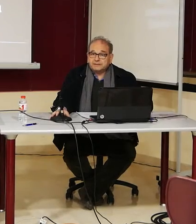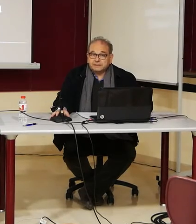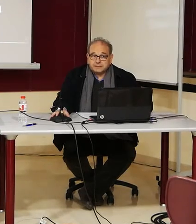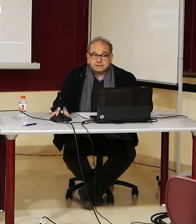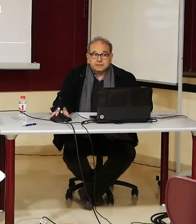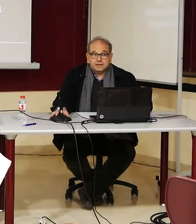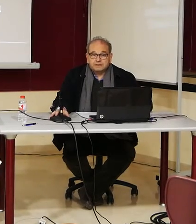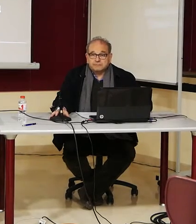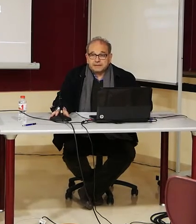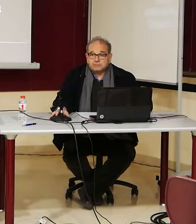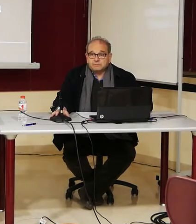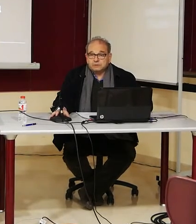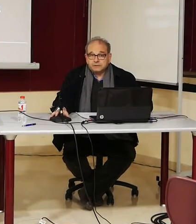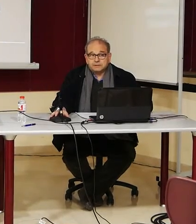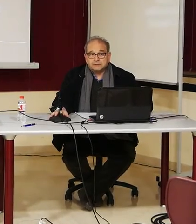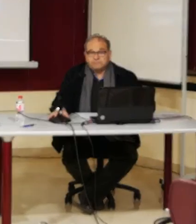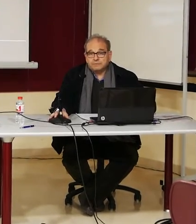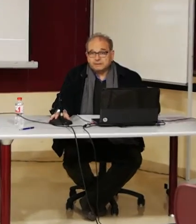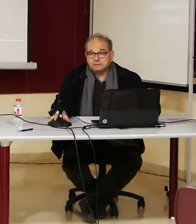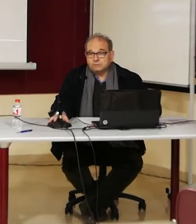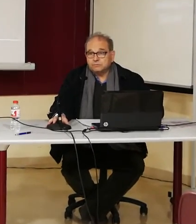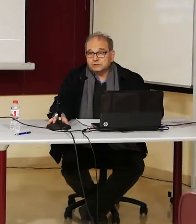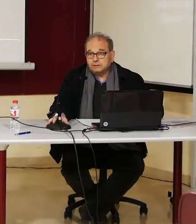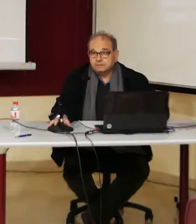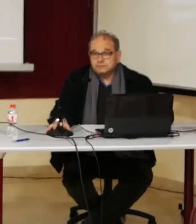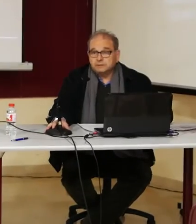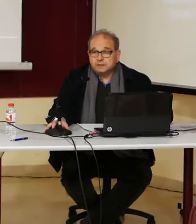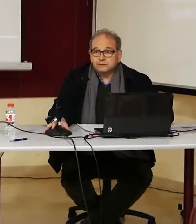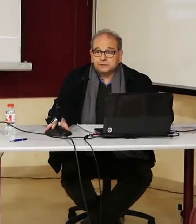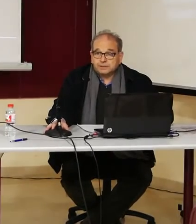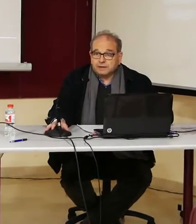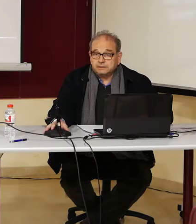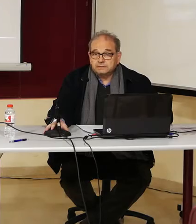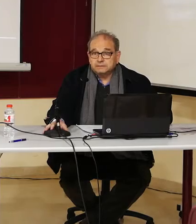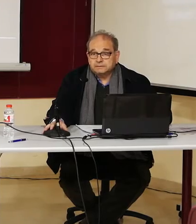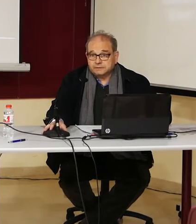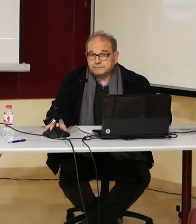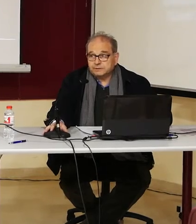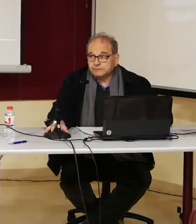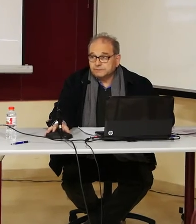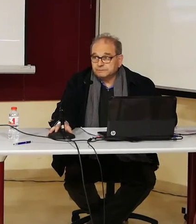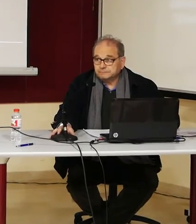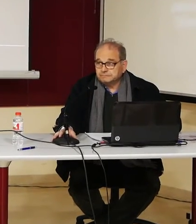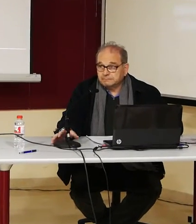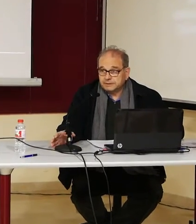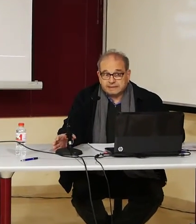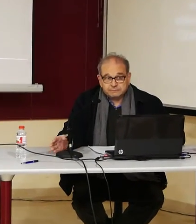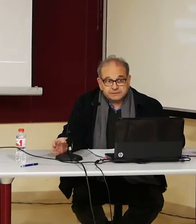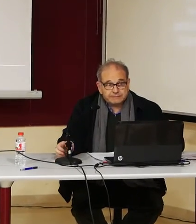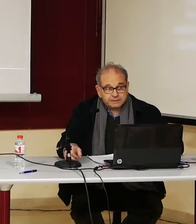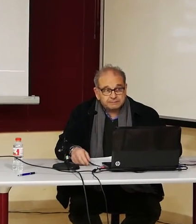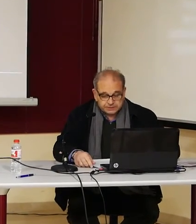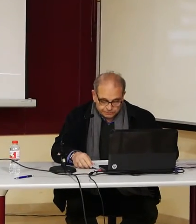perquè no hi ha per què haver de pagar una política de foment d'ocupació en la gariola de les pensions. Per